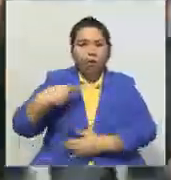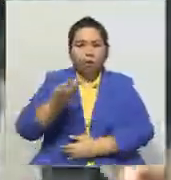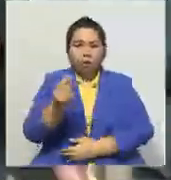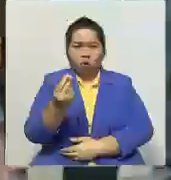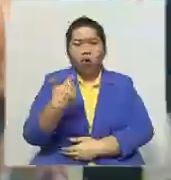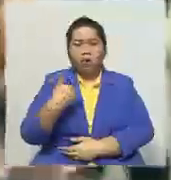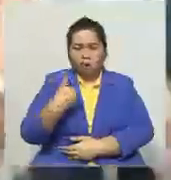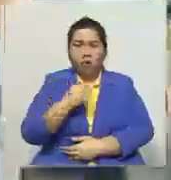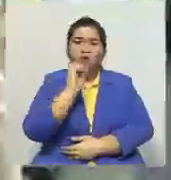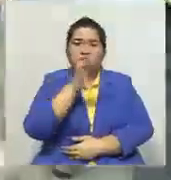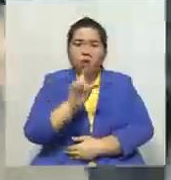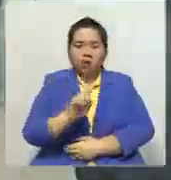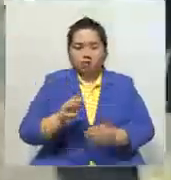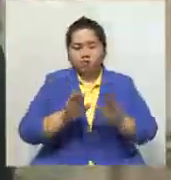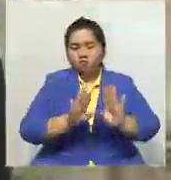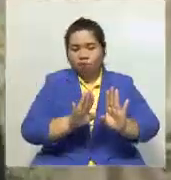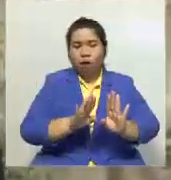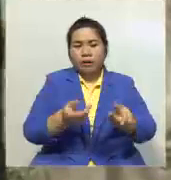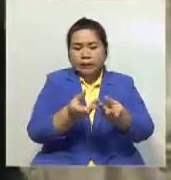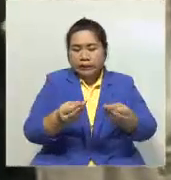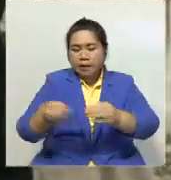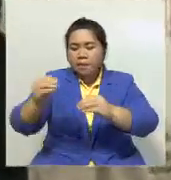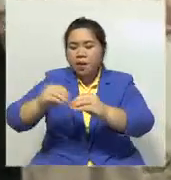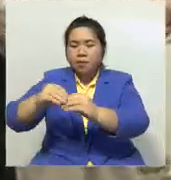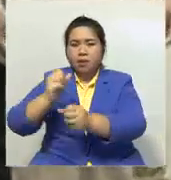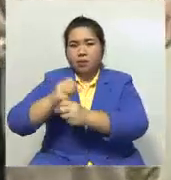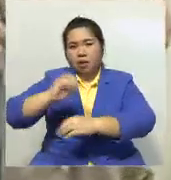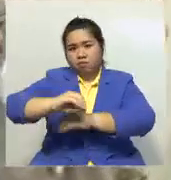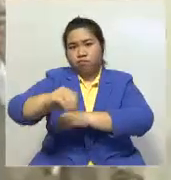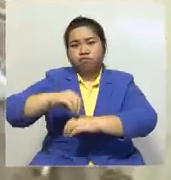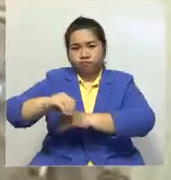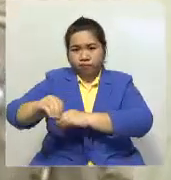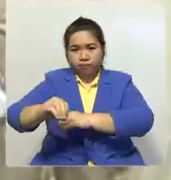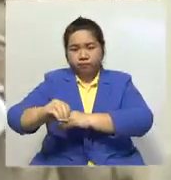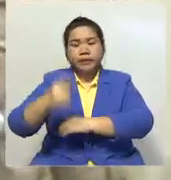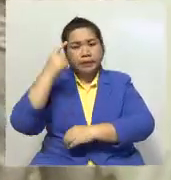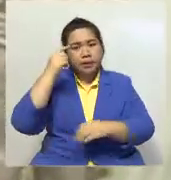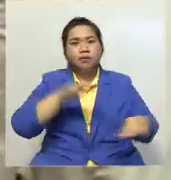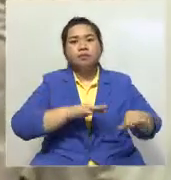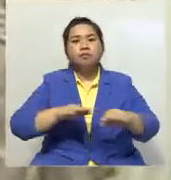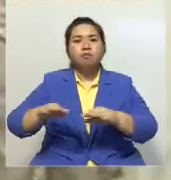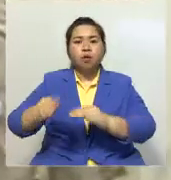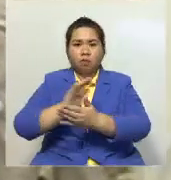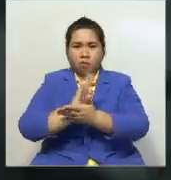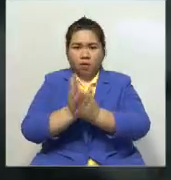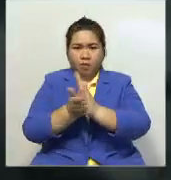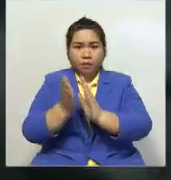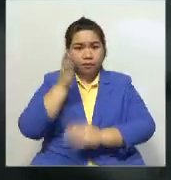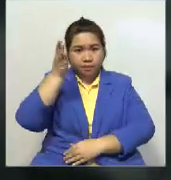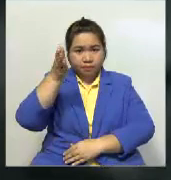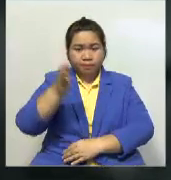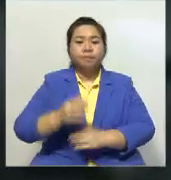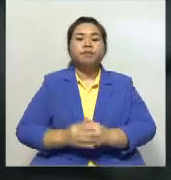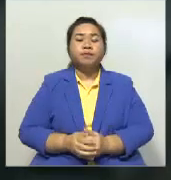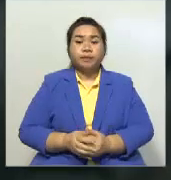ขยายพื้นที่ทำการเกษตรอินทรีย์และสร้างเครือข่ายที่มีองค์ความรู้ความเข้าใจเพื่อเตรียมพร้อมรับการเปลี่ยนแปลงในอนาคตขณ